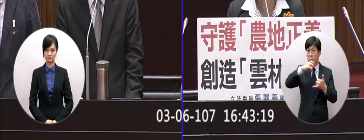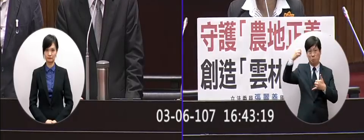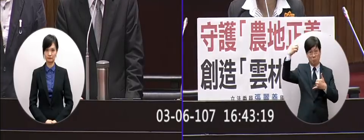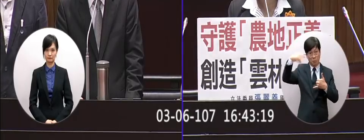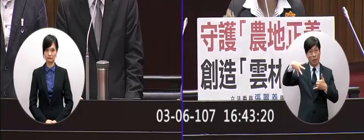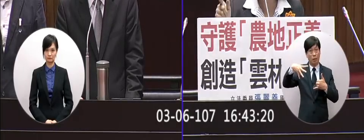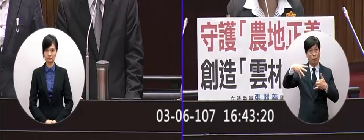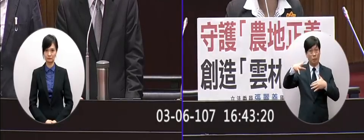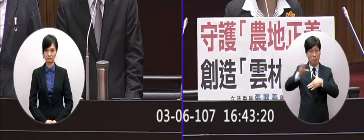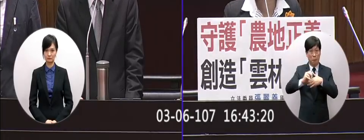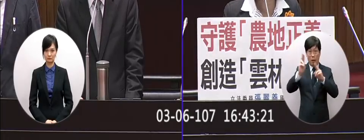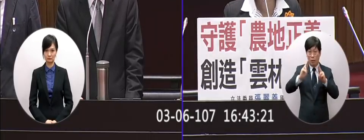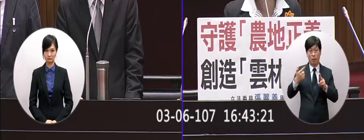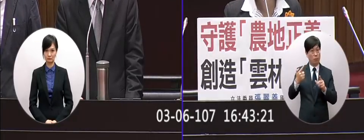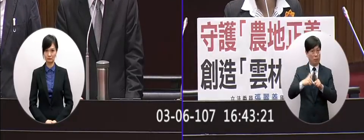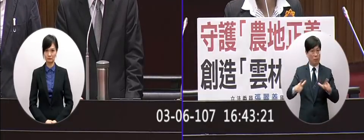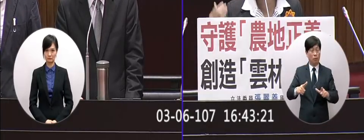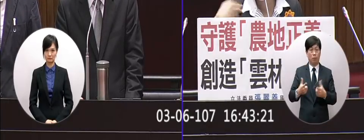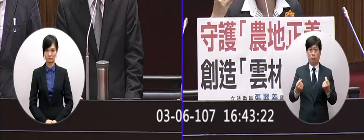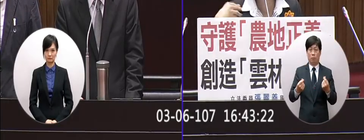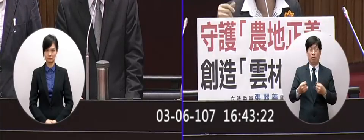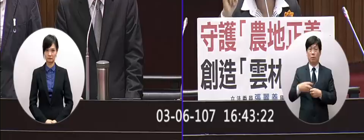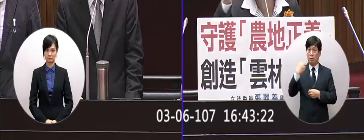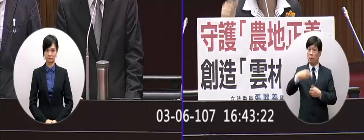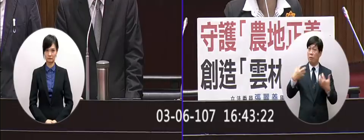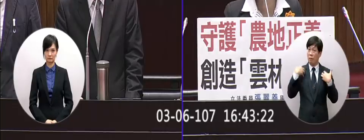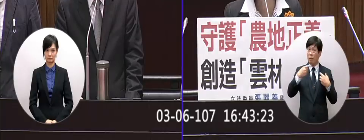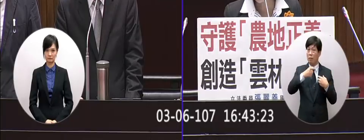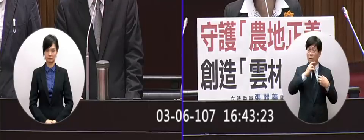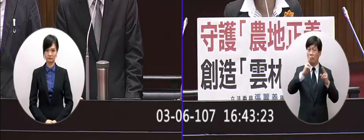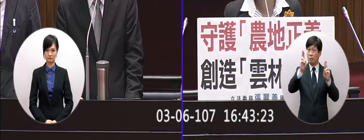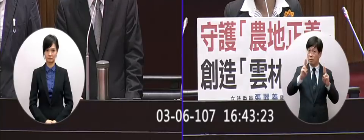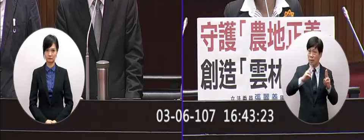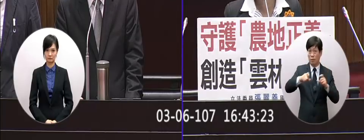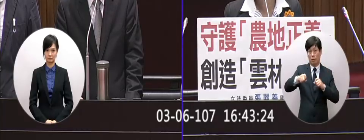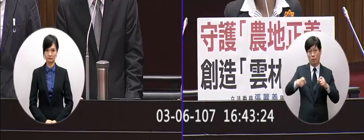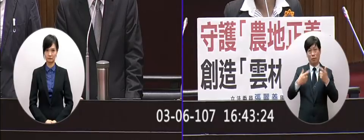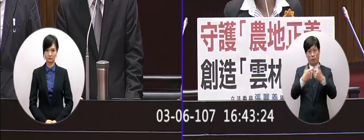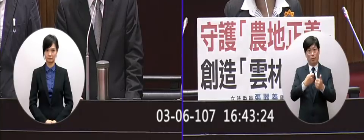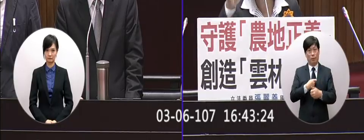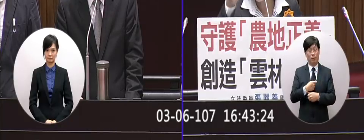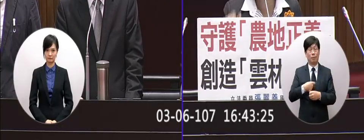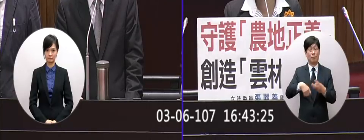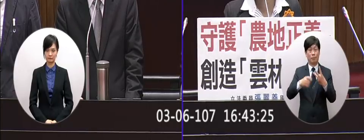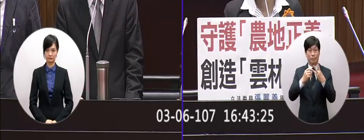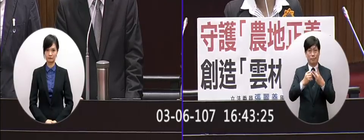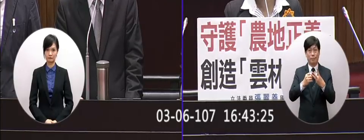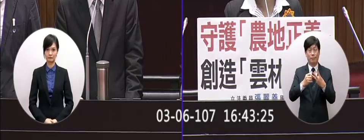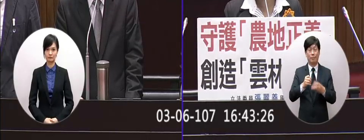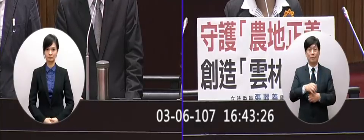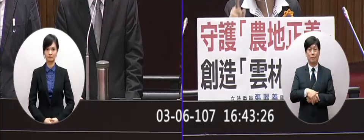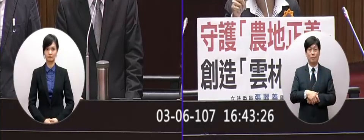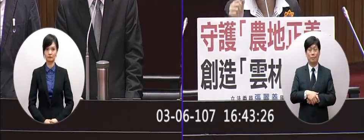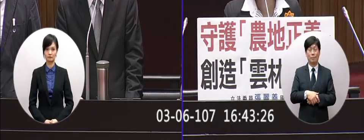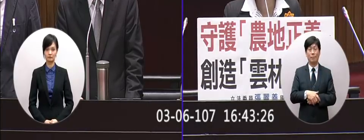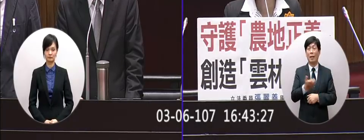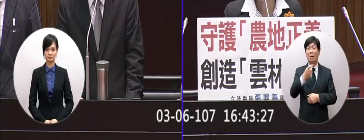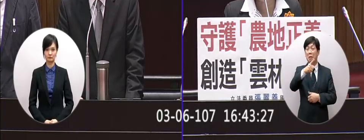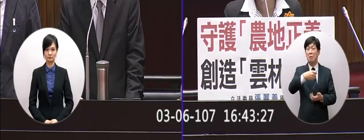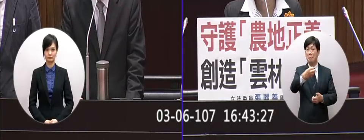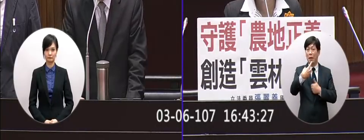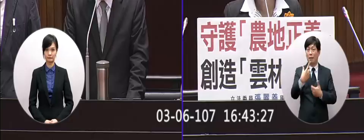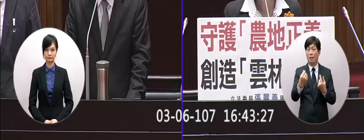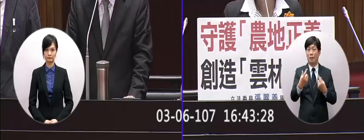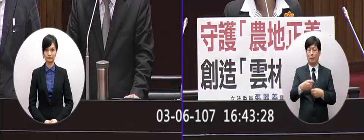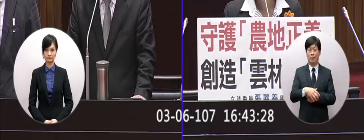能光电最大产区，我还要负责你的能源政策。第三个，就诚如你刚刚